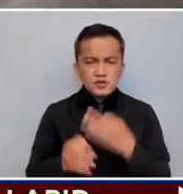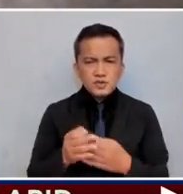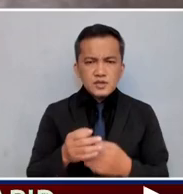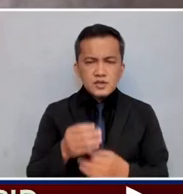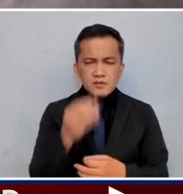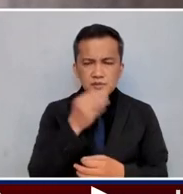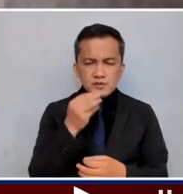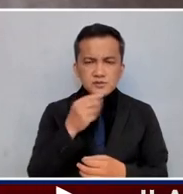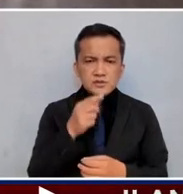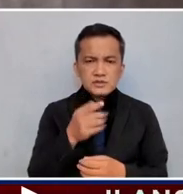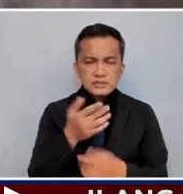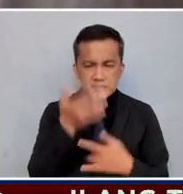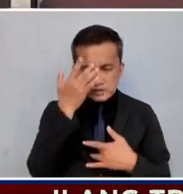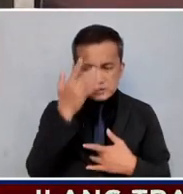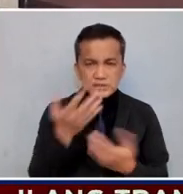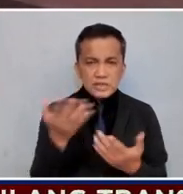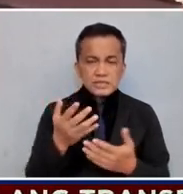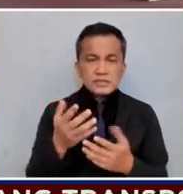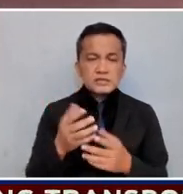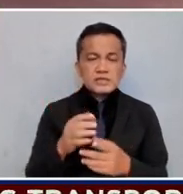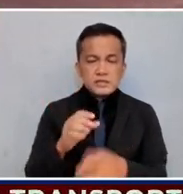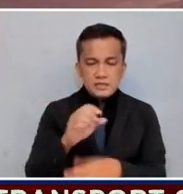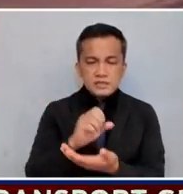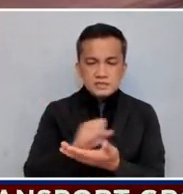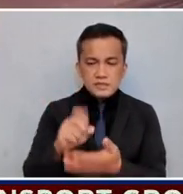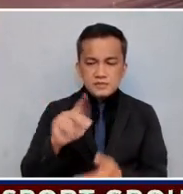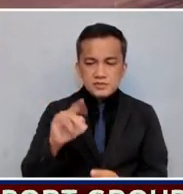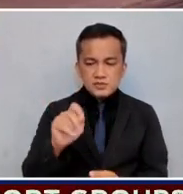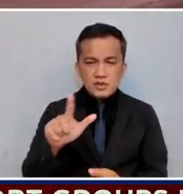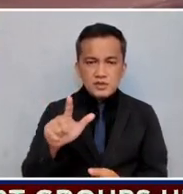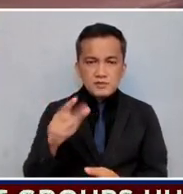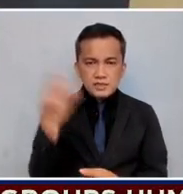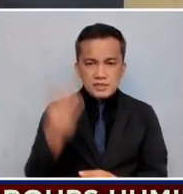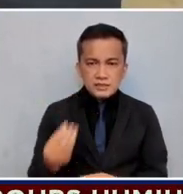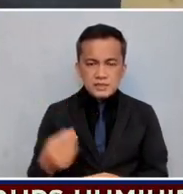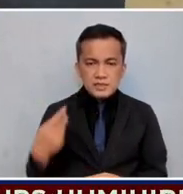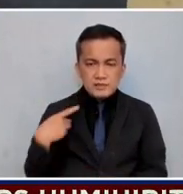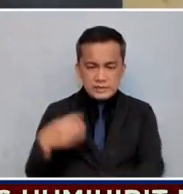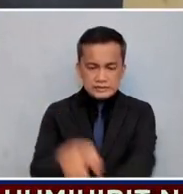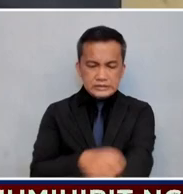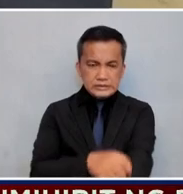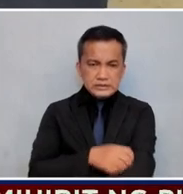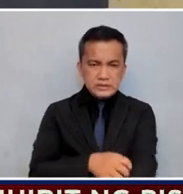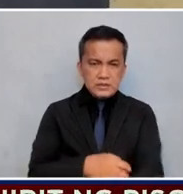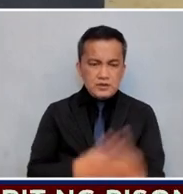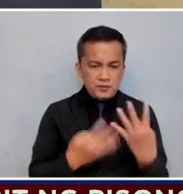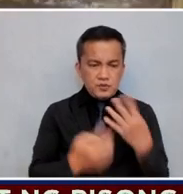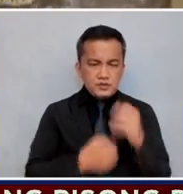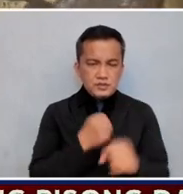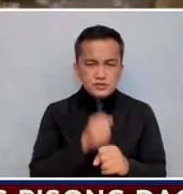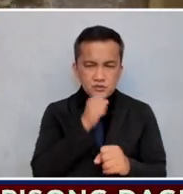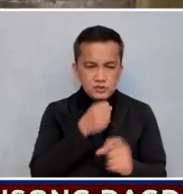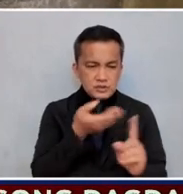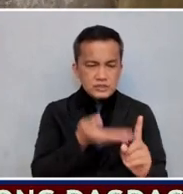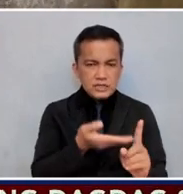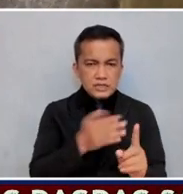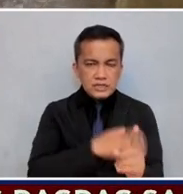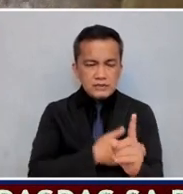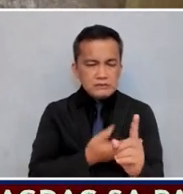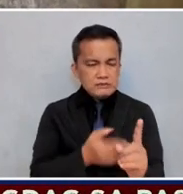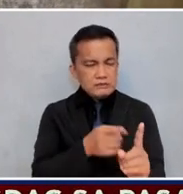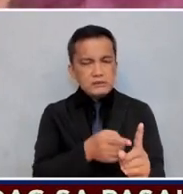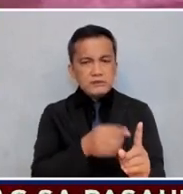sa bayan ng San Pascual, Batangas. May rashes sa iba't ibang bahagi ng katawan ng 4 na taong gulang na anak ni Shine at nangangamba